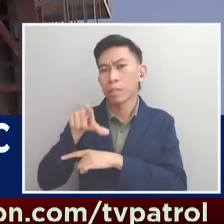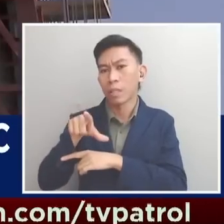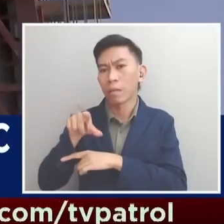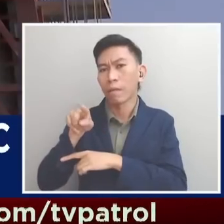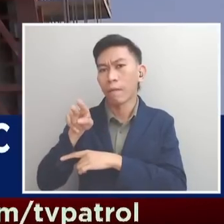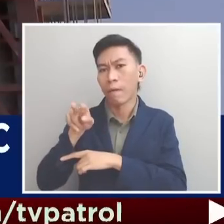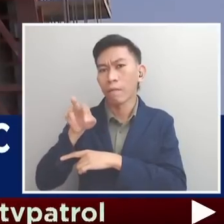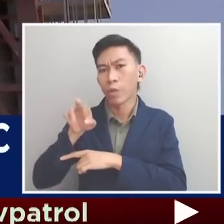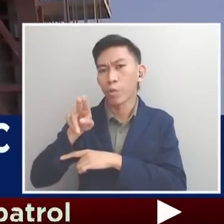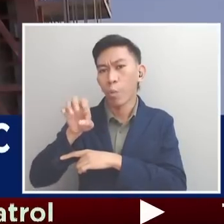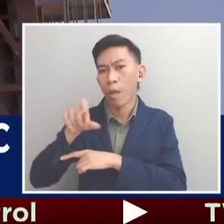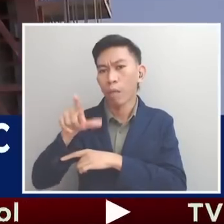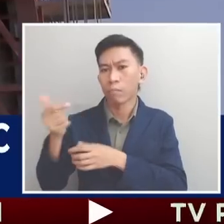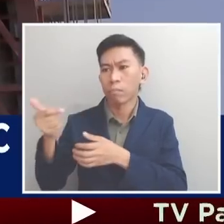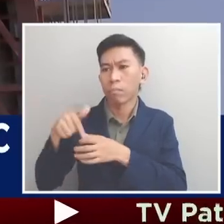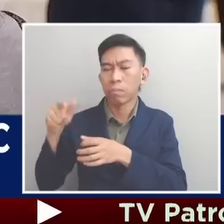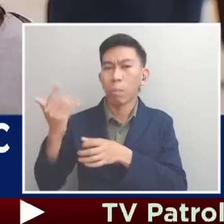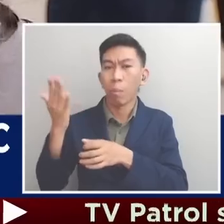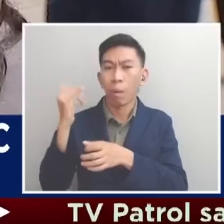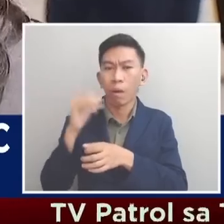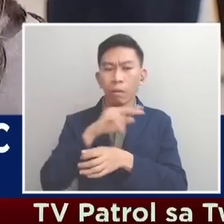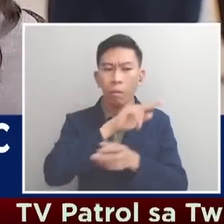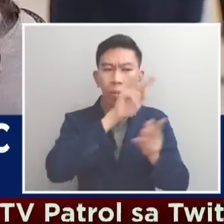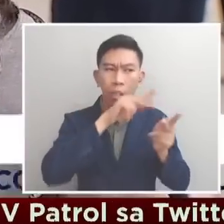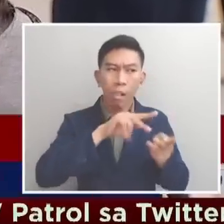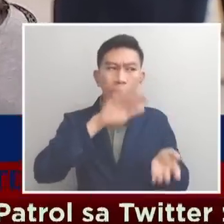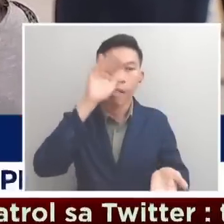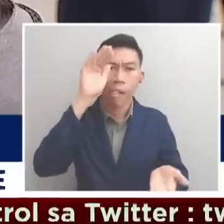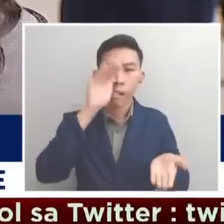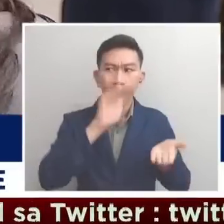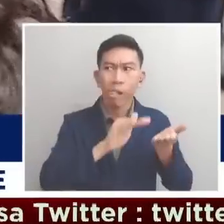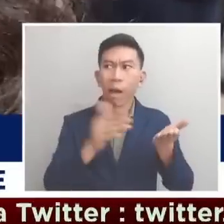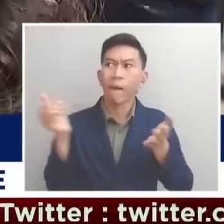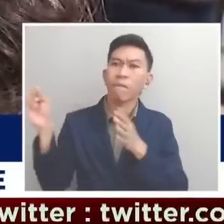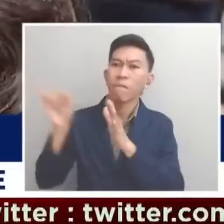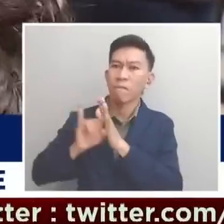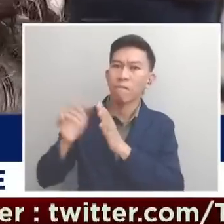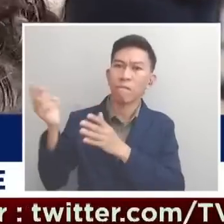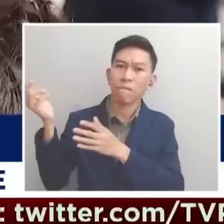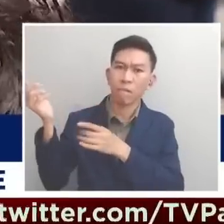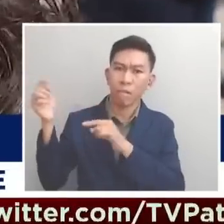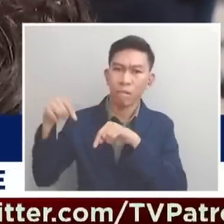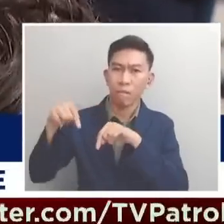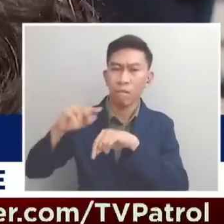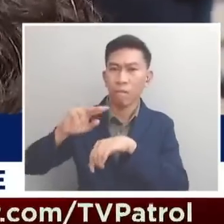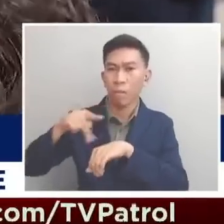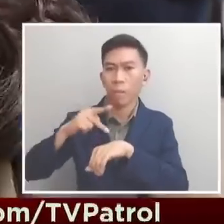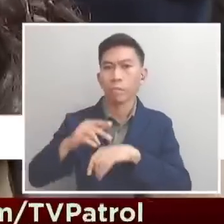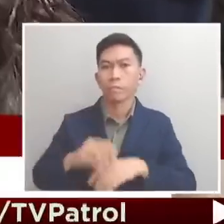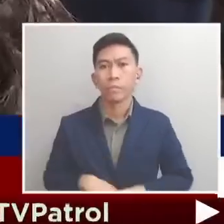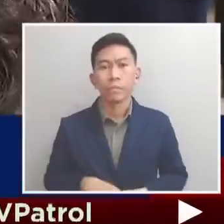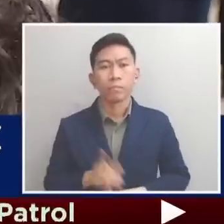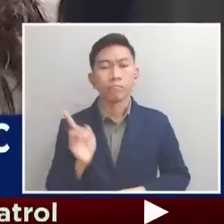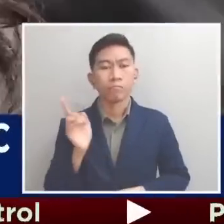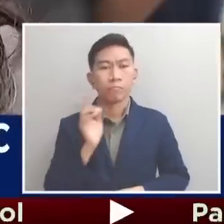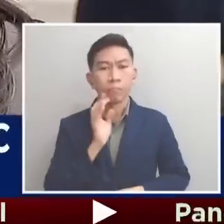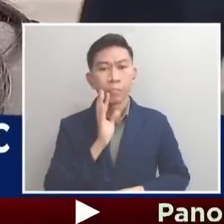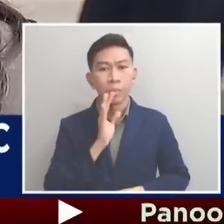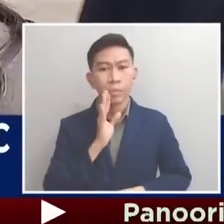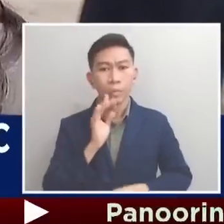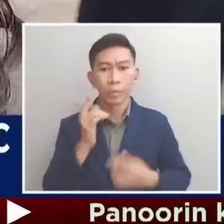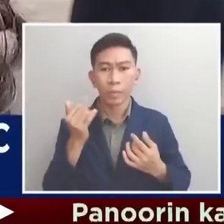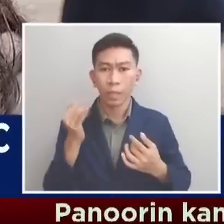Gas Facility sa Palawan. Marami ng studies na nagsabi na if we transition from coal directly to